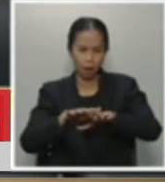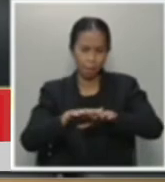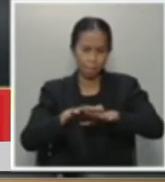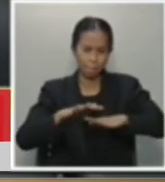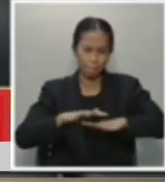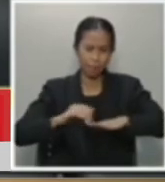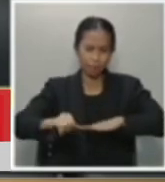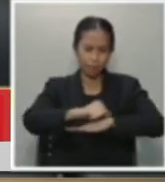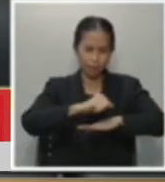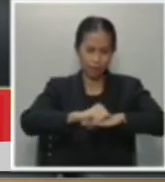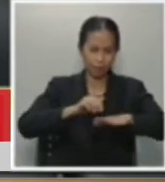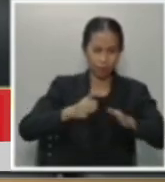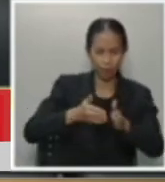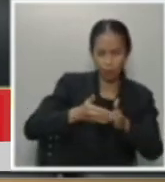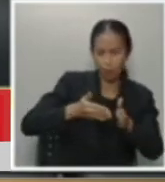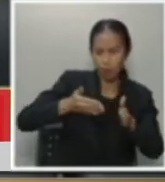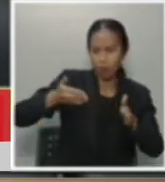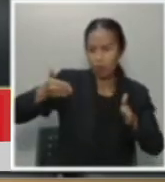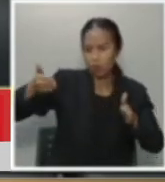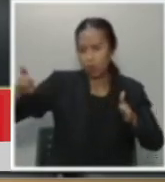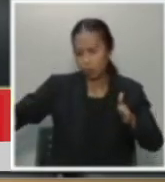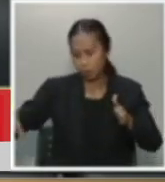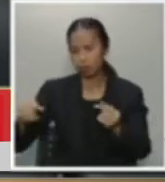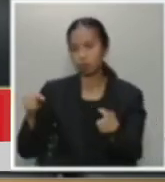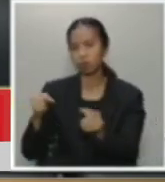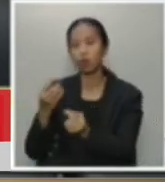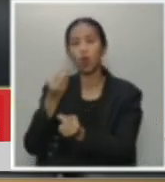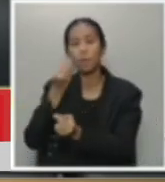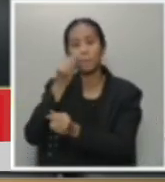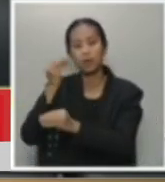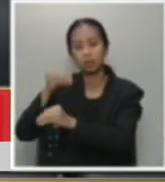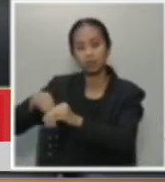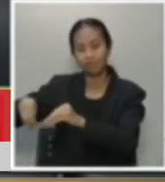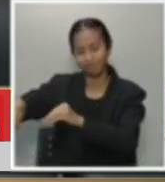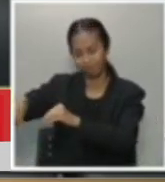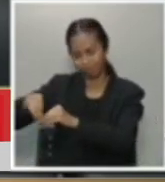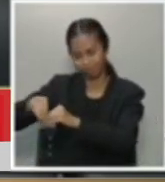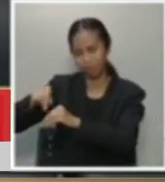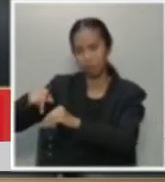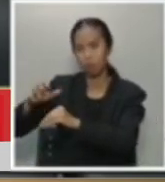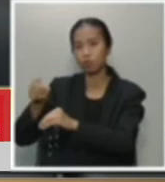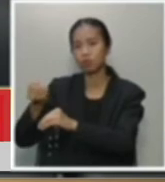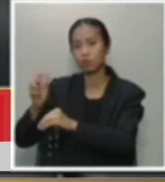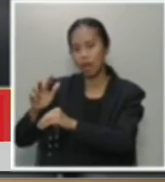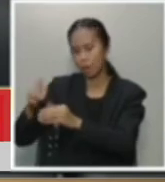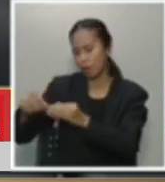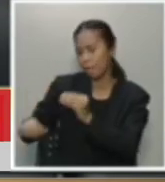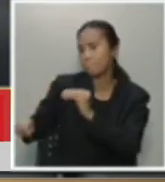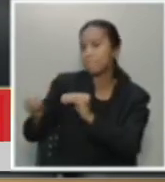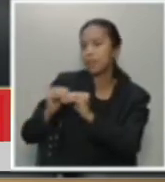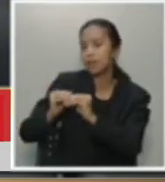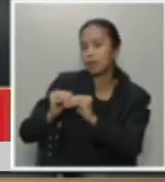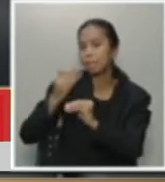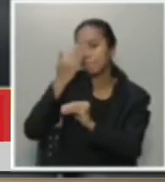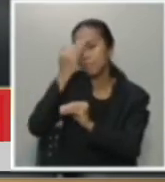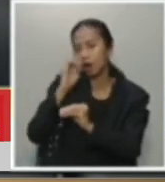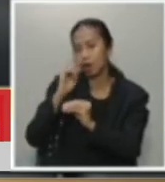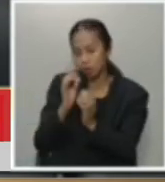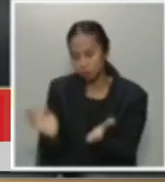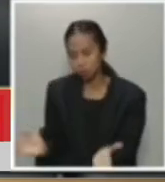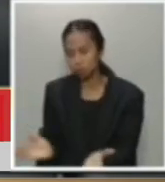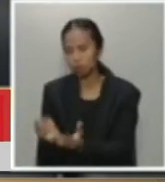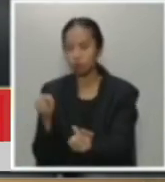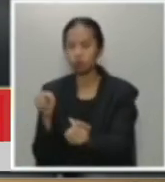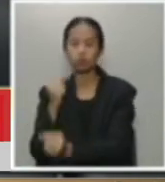ไปยังบ้านจอมทองหมู่ที่13ตำบลจุมพลอำเภอพลพิสัยจังหวัดหนองคายเพื่อส่งเสริมการท่องเที่